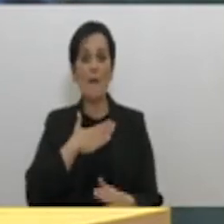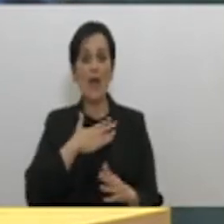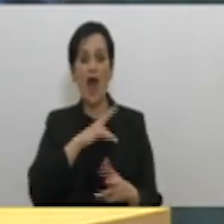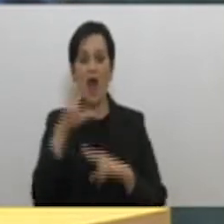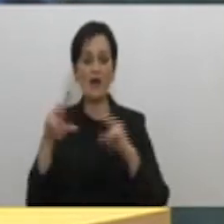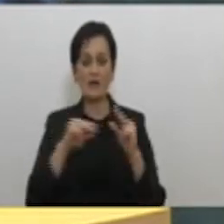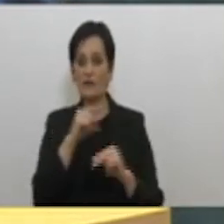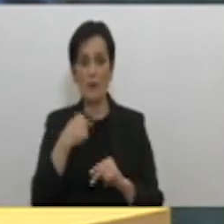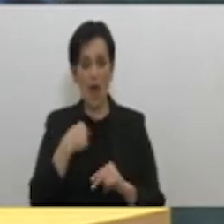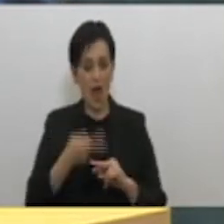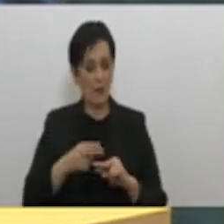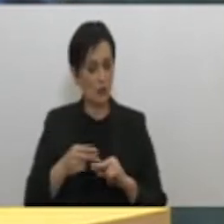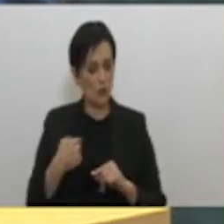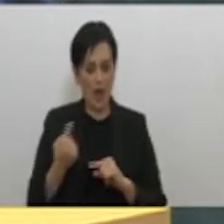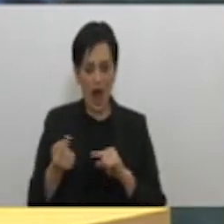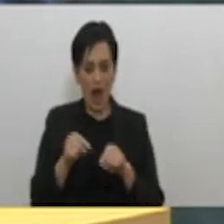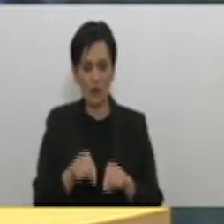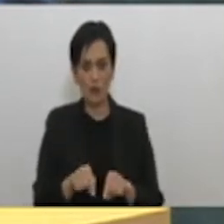არ მოსულ ვარ მე აქ.